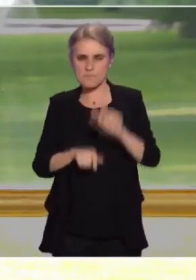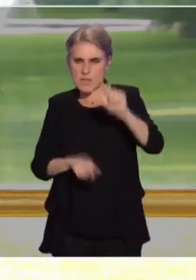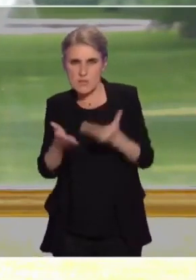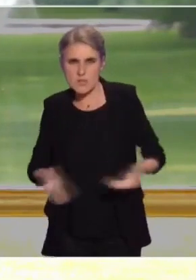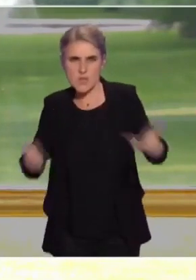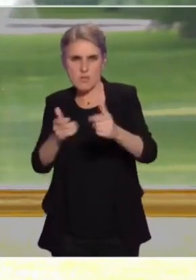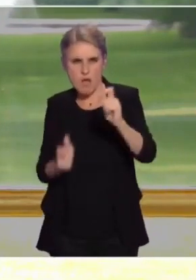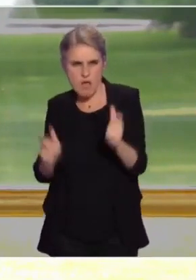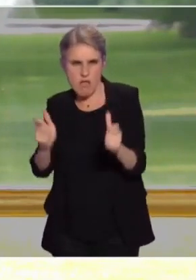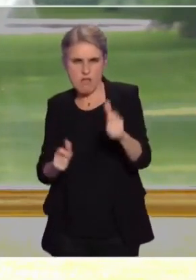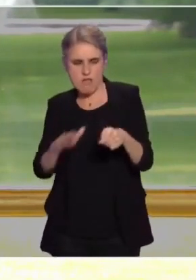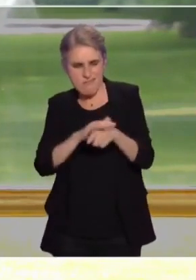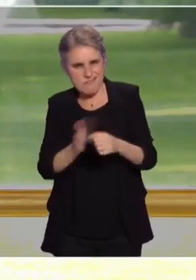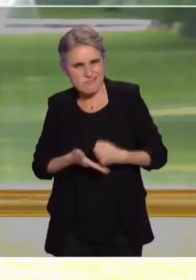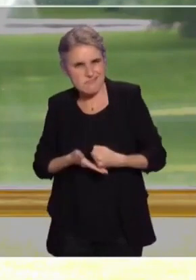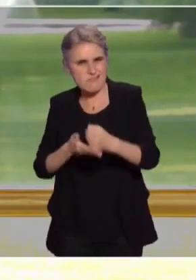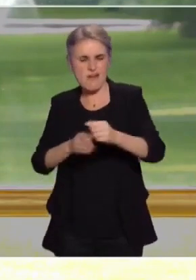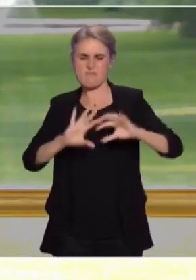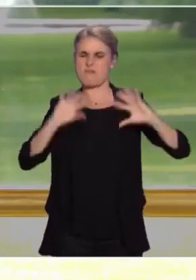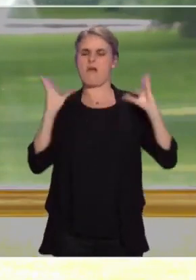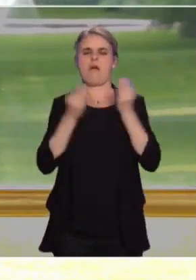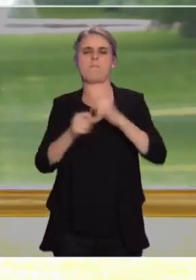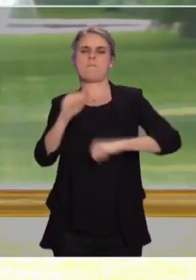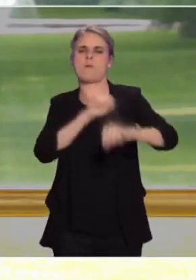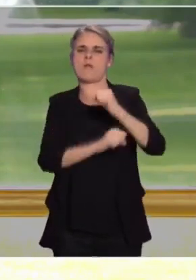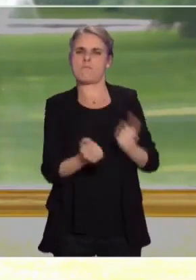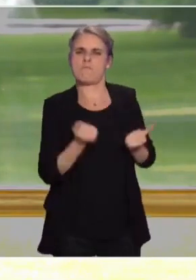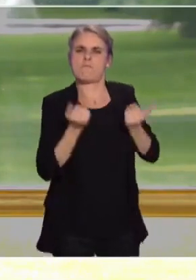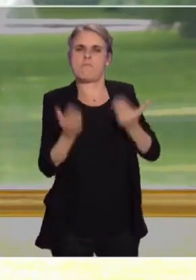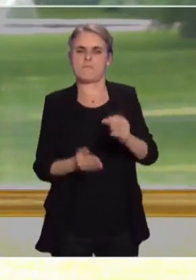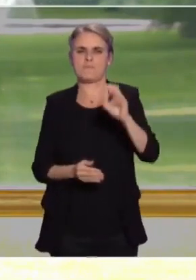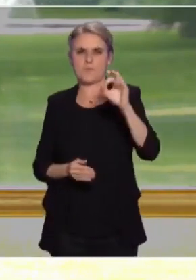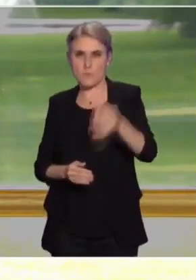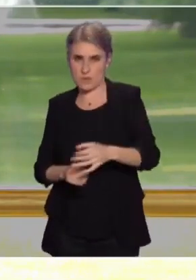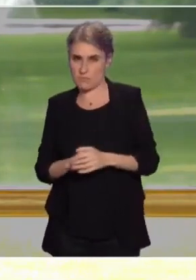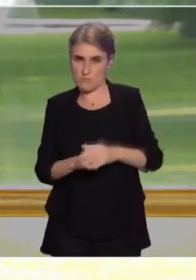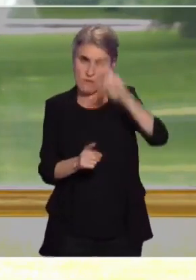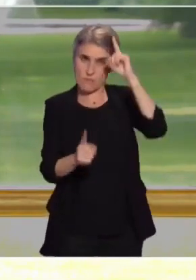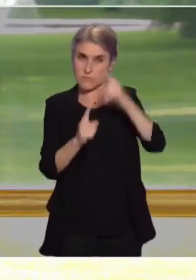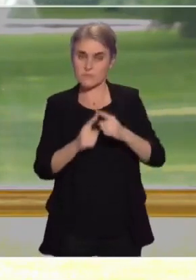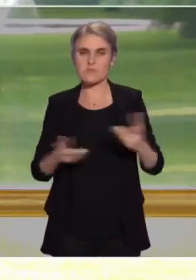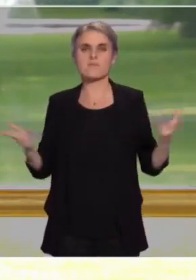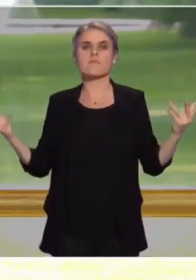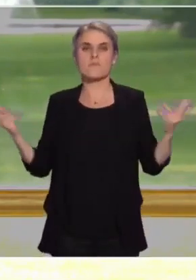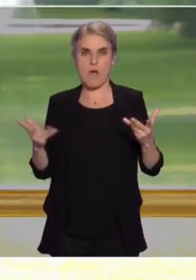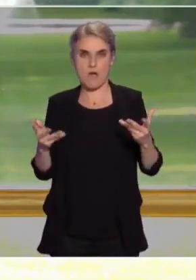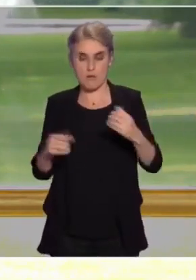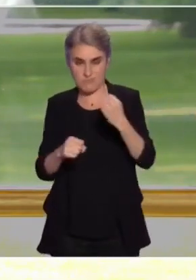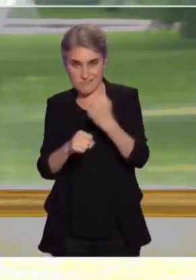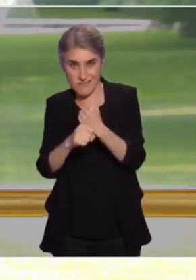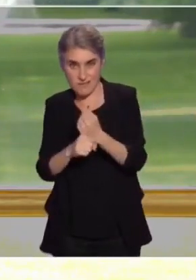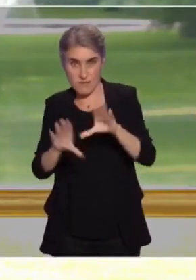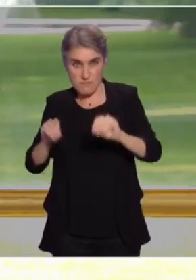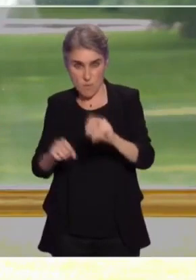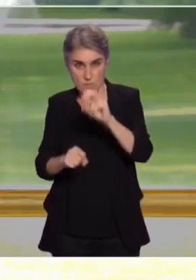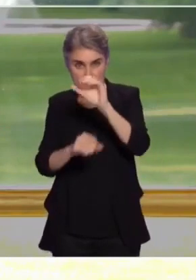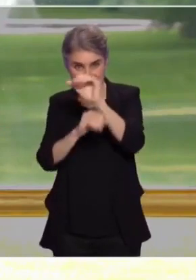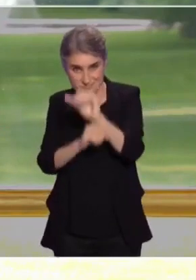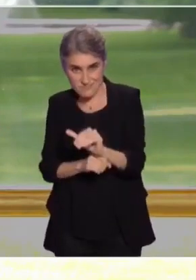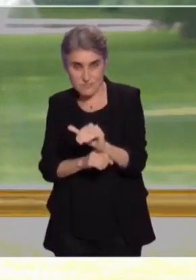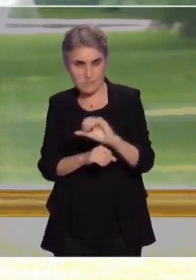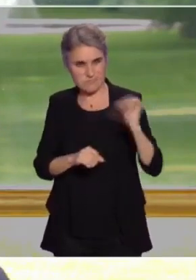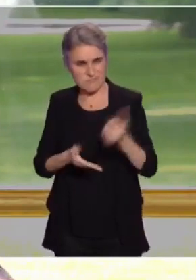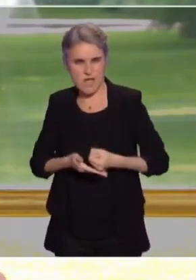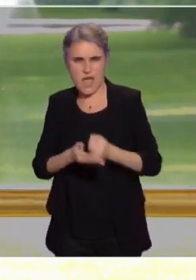précaires tout a été mise en oeuvre par le gouvernement pour sauvegarder nos emplois et pour aider chacun